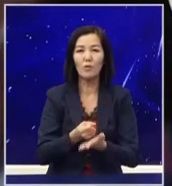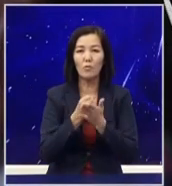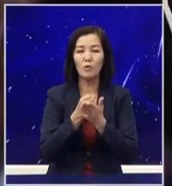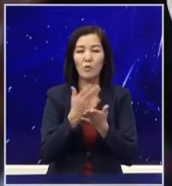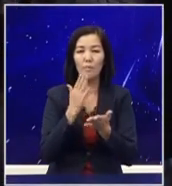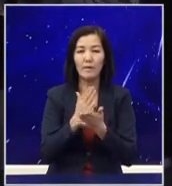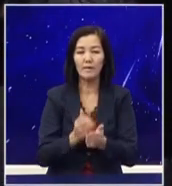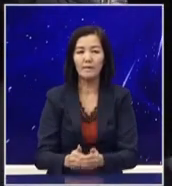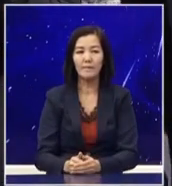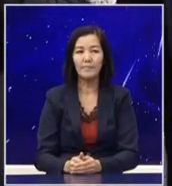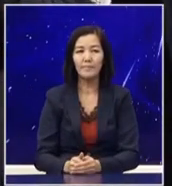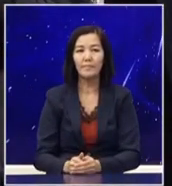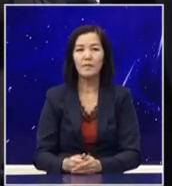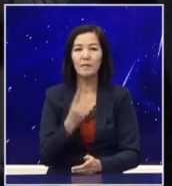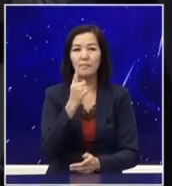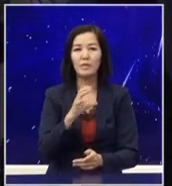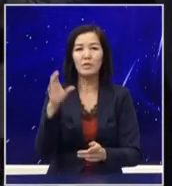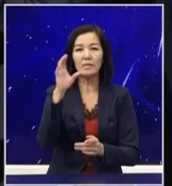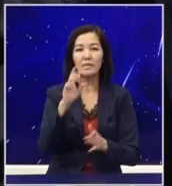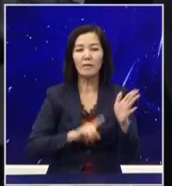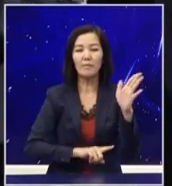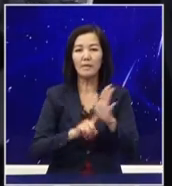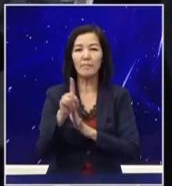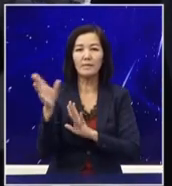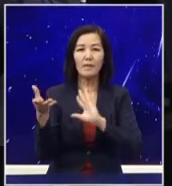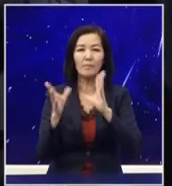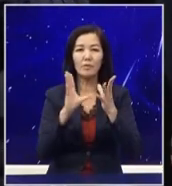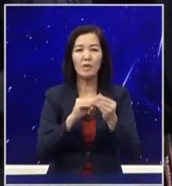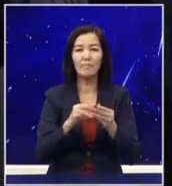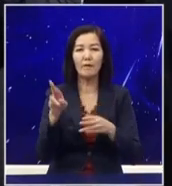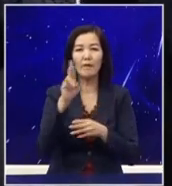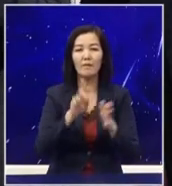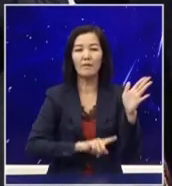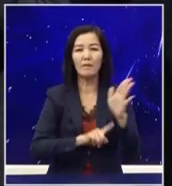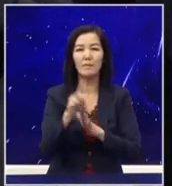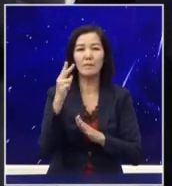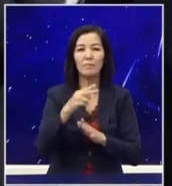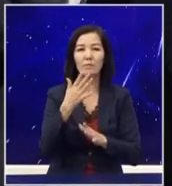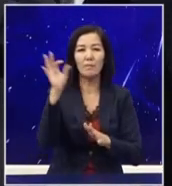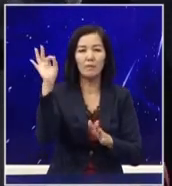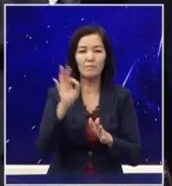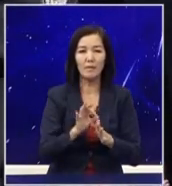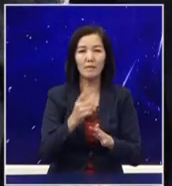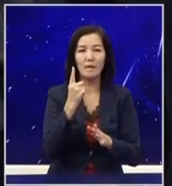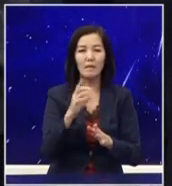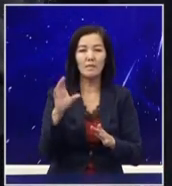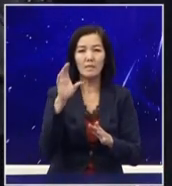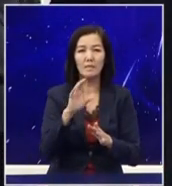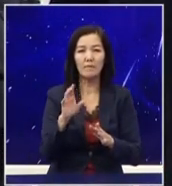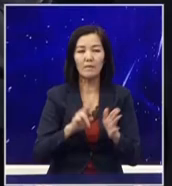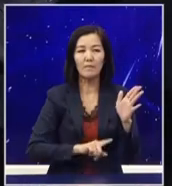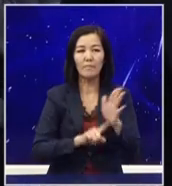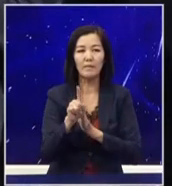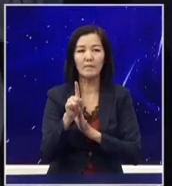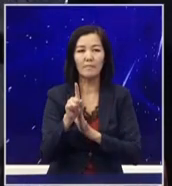ерекше. 1 сентябрьден бастап, жалпы январдан бастап 25%, 1 сентябрьден 1